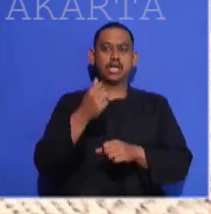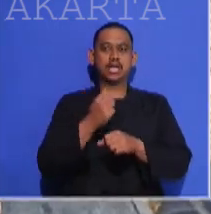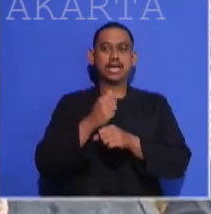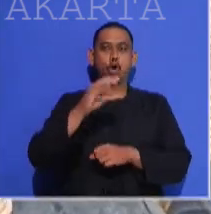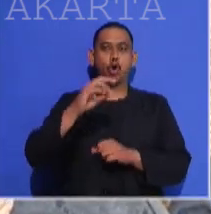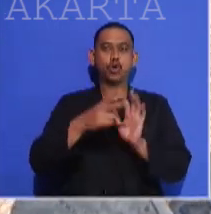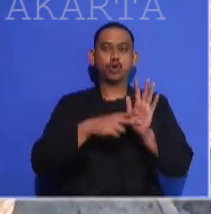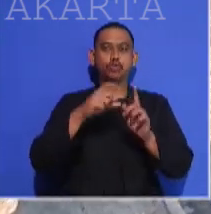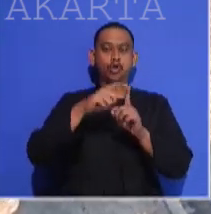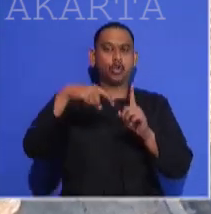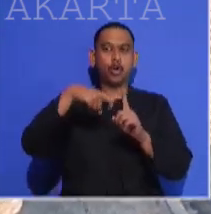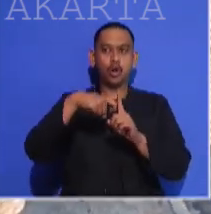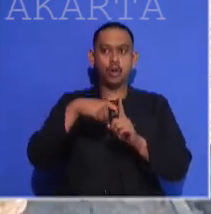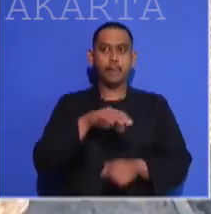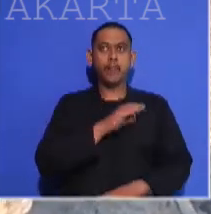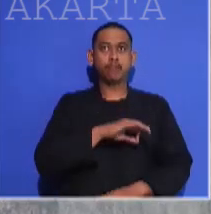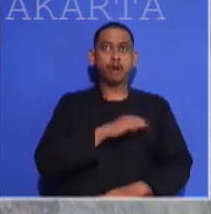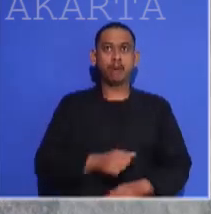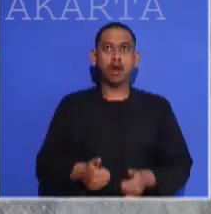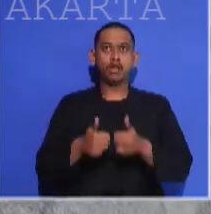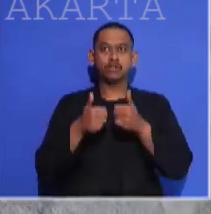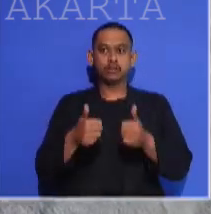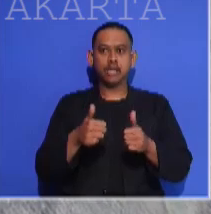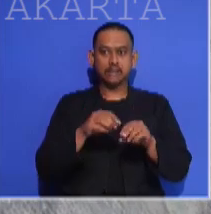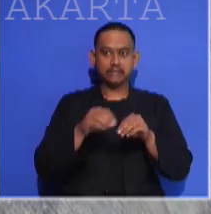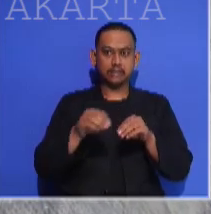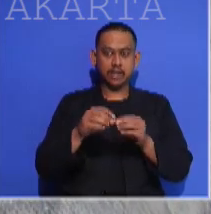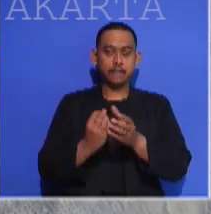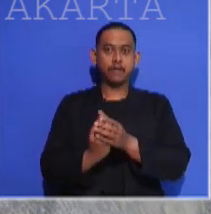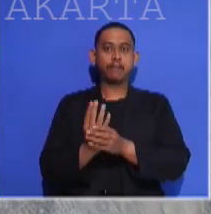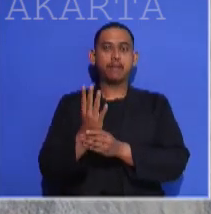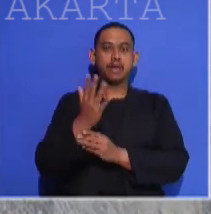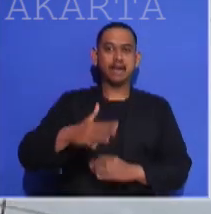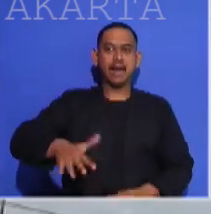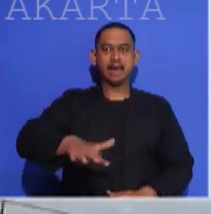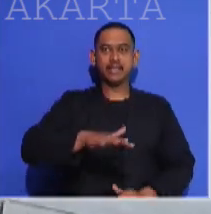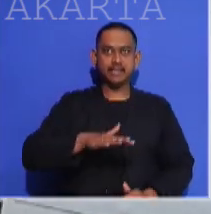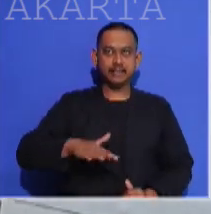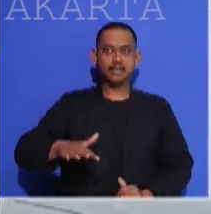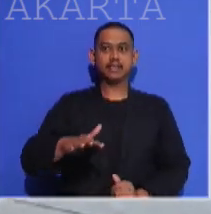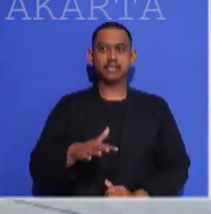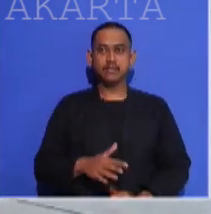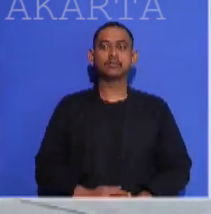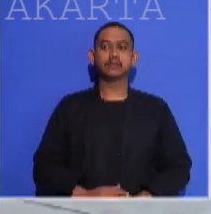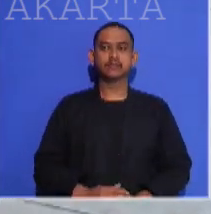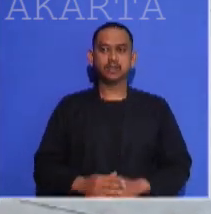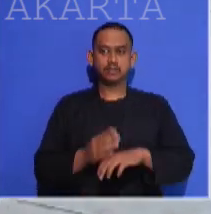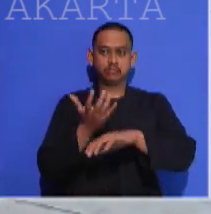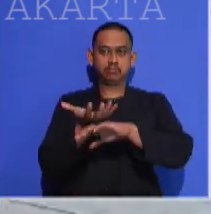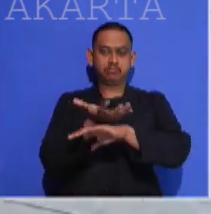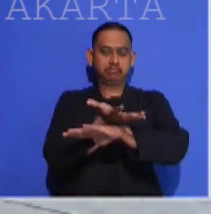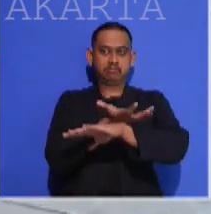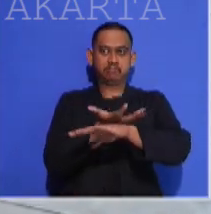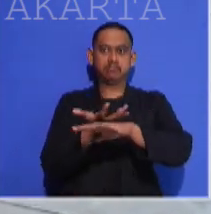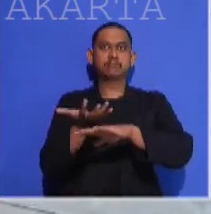ingkang dipun ginakaken menika. Mujudaken tanaman ingkang tuwuh ngambang toyo ingkang kadangkala ugi dipun jaraken kemawon boten